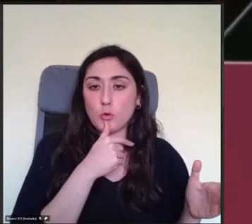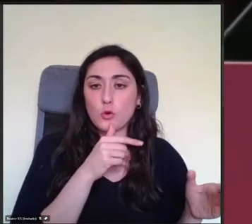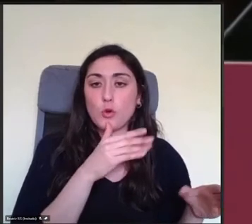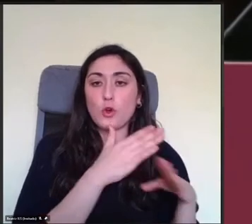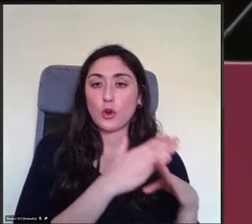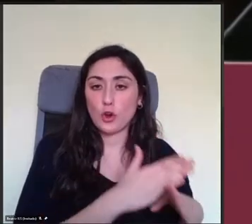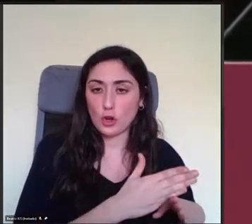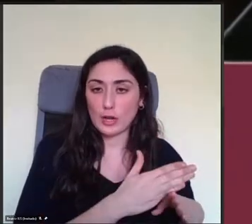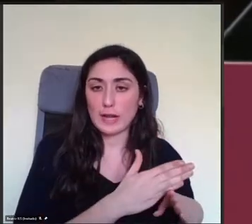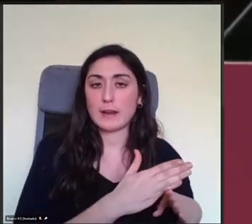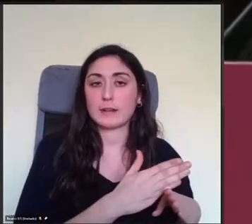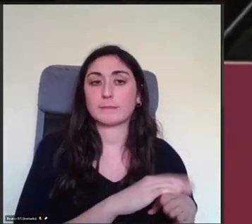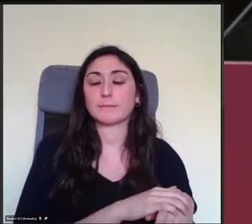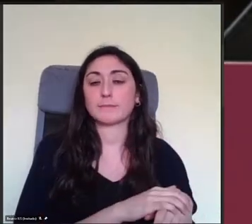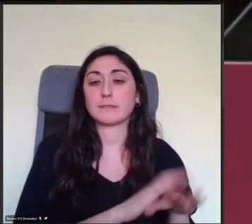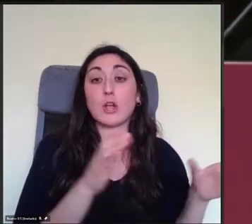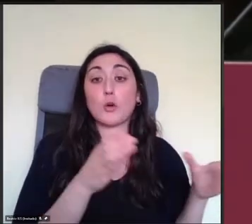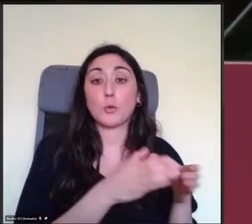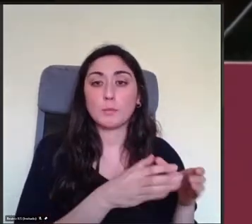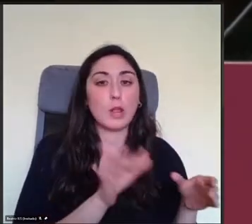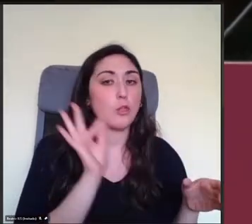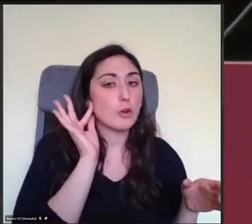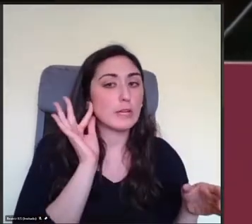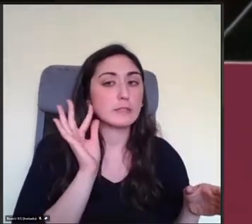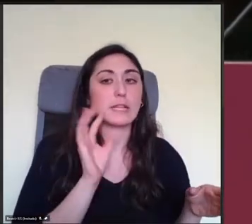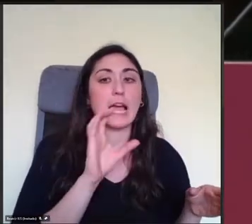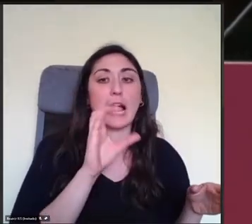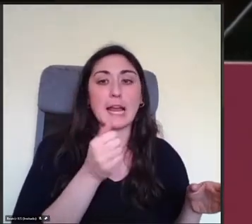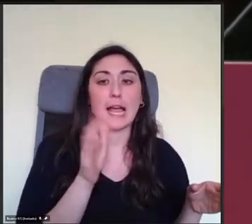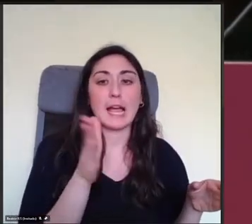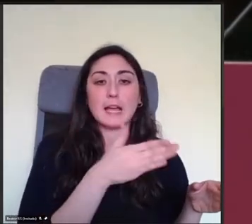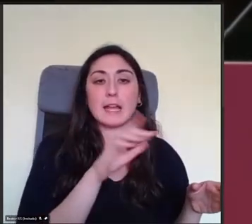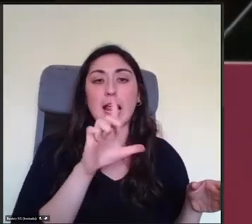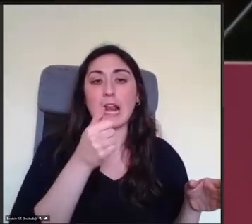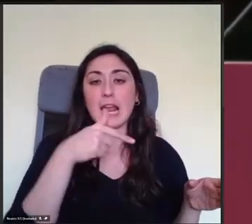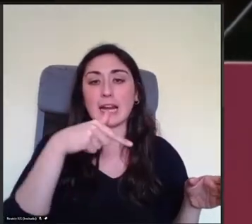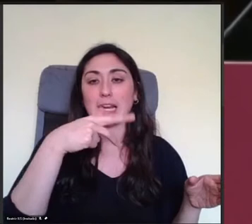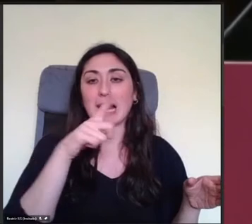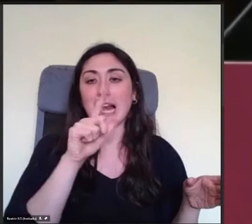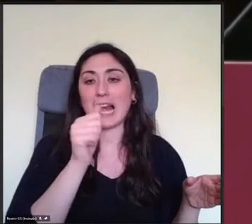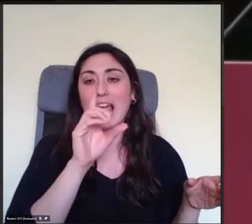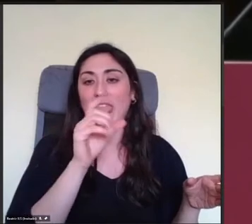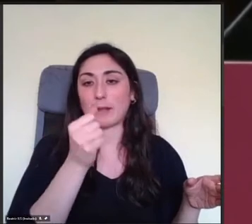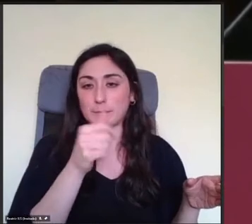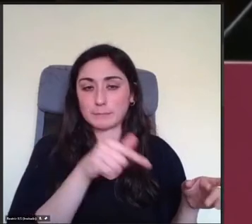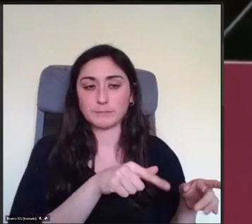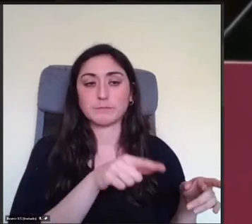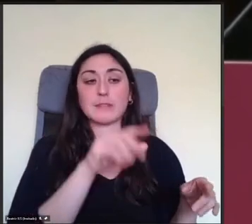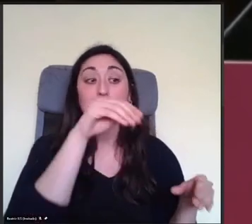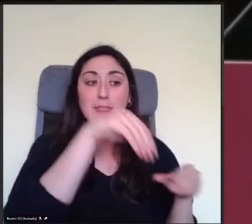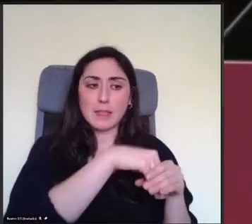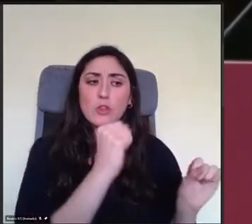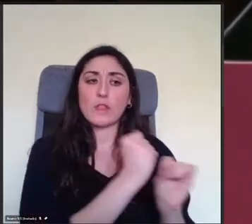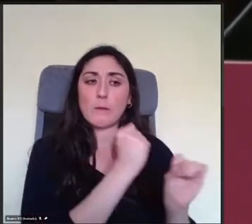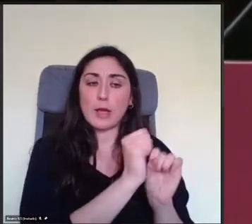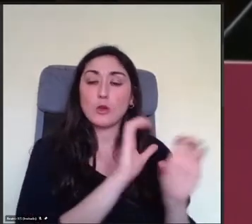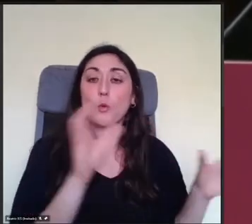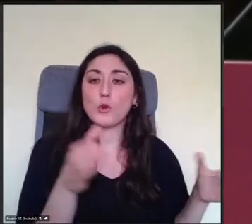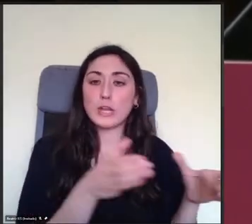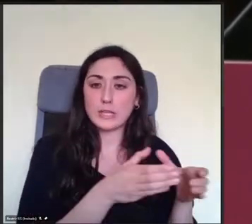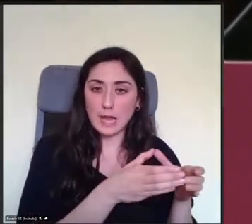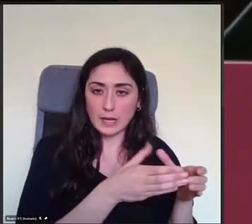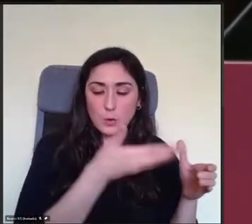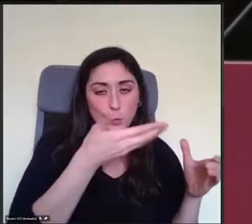de Can Anglada, i per tant té aquest element també de treball comunitari que és tan